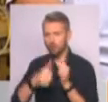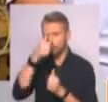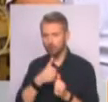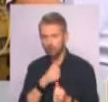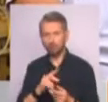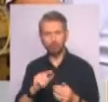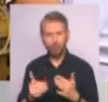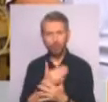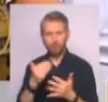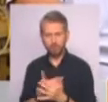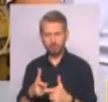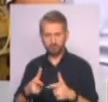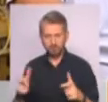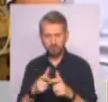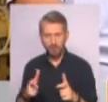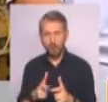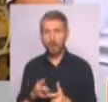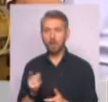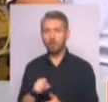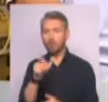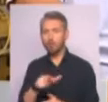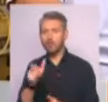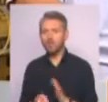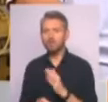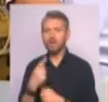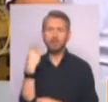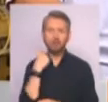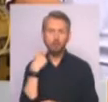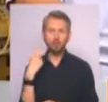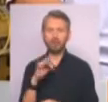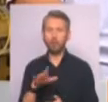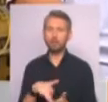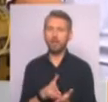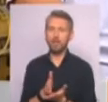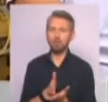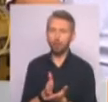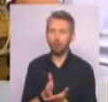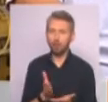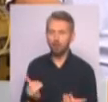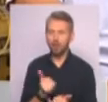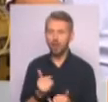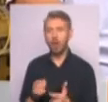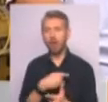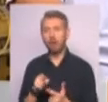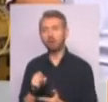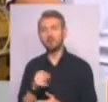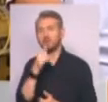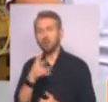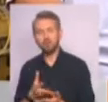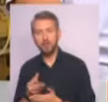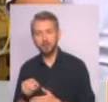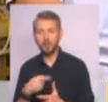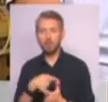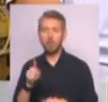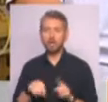із-за цього, в тому числі із-за цього, у громадян виникають заборгованості по комунальним послугам. Або те, що вони не можуть платити, або те, що вони